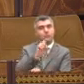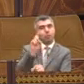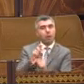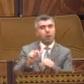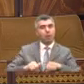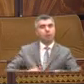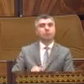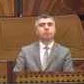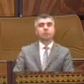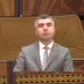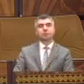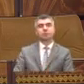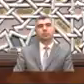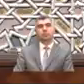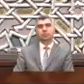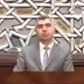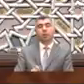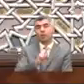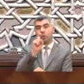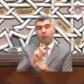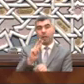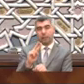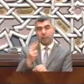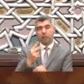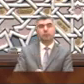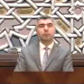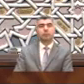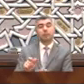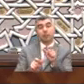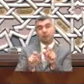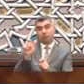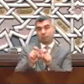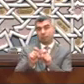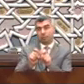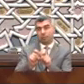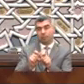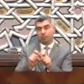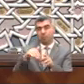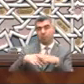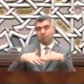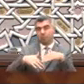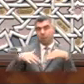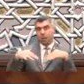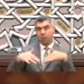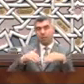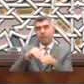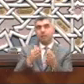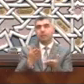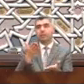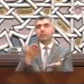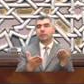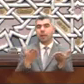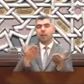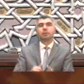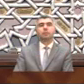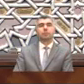الوزير. السؤال الثاني للسيدات والسادة النواب المحترمين من الفريق الاستقلالي للوحدة